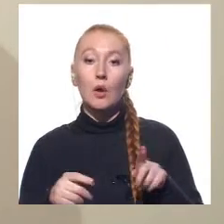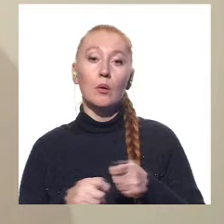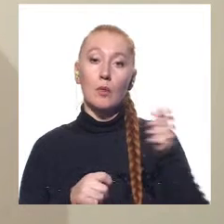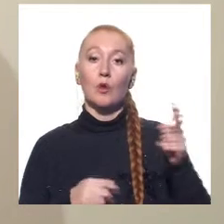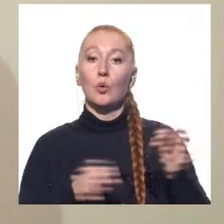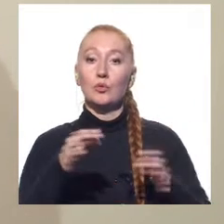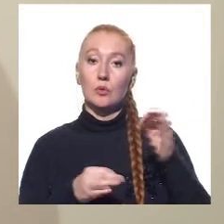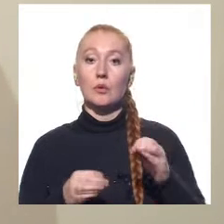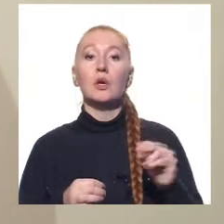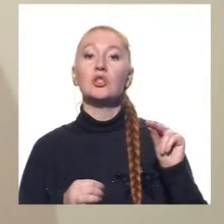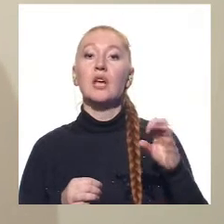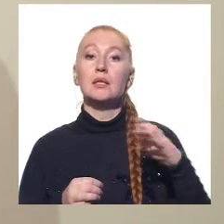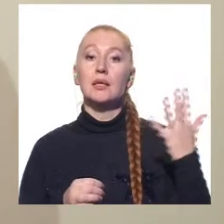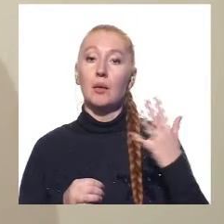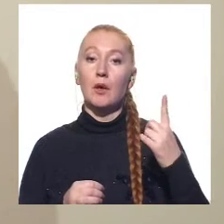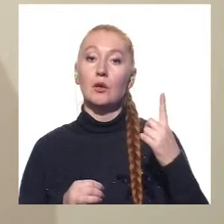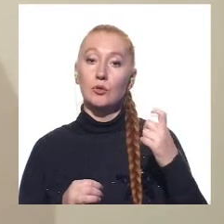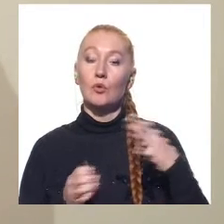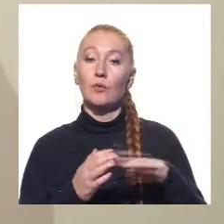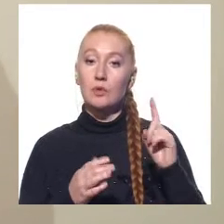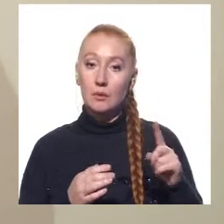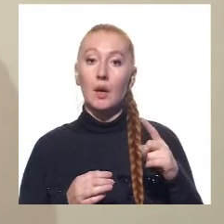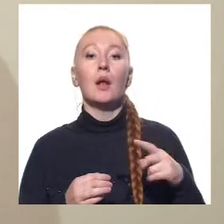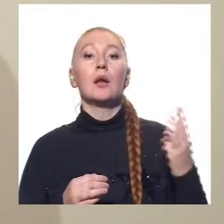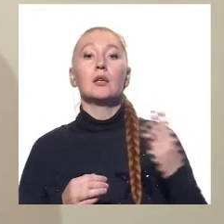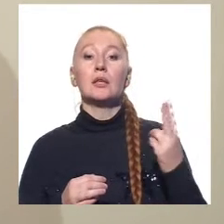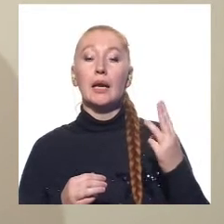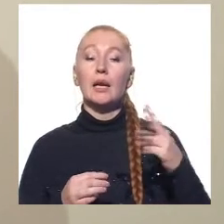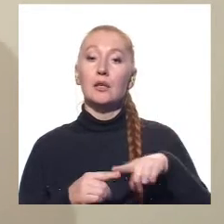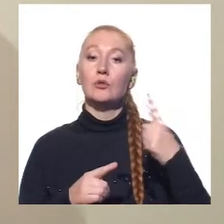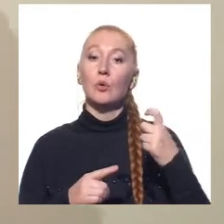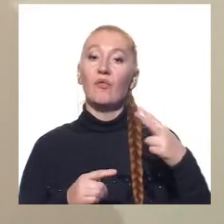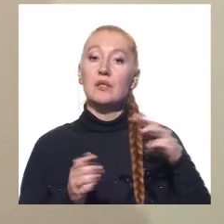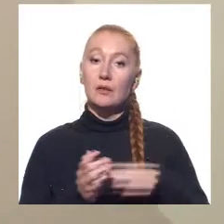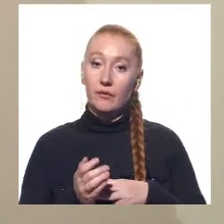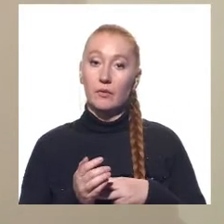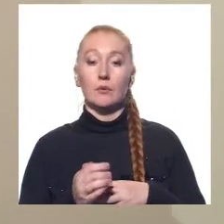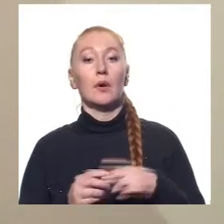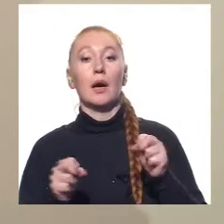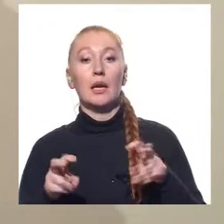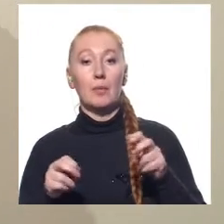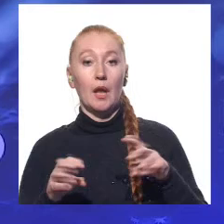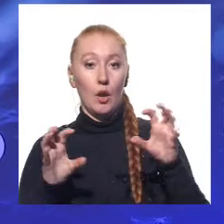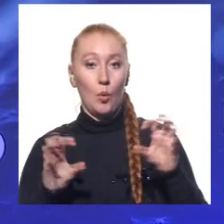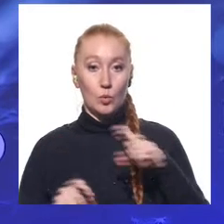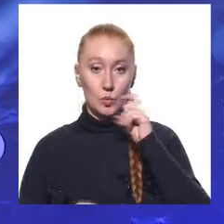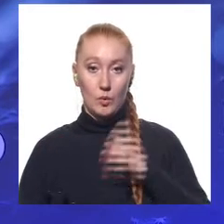суду. Частина 5, 191, частина 3, 28, через частина 1, 366 Кримінального кодексу